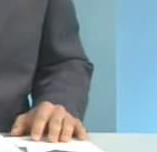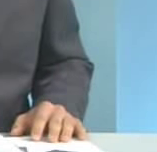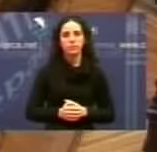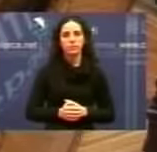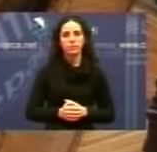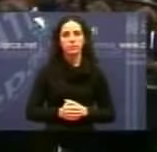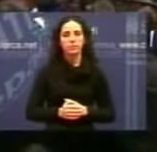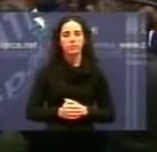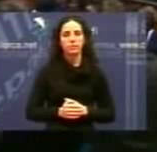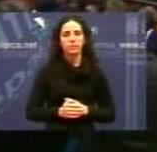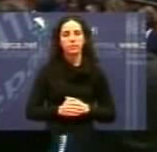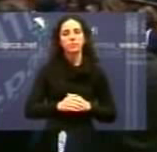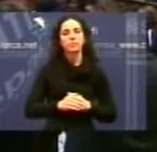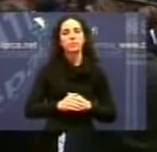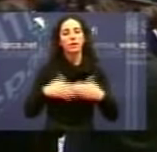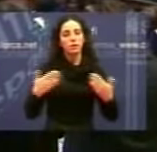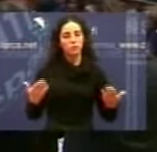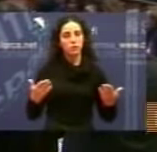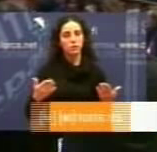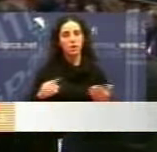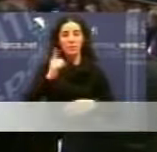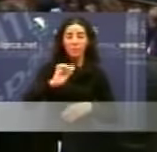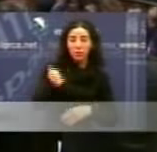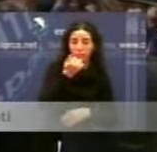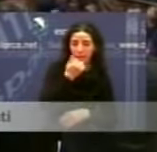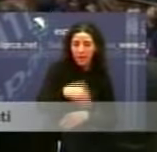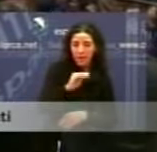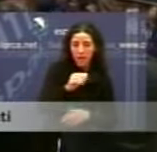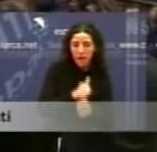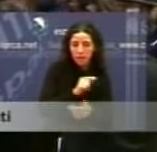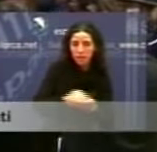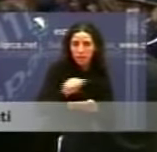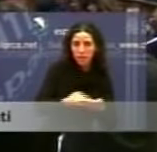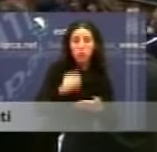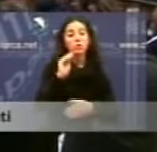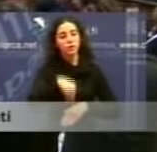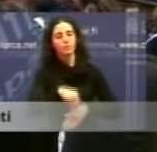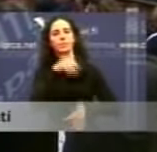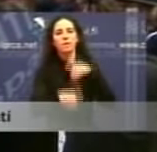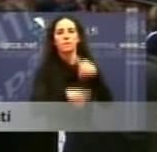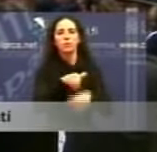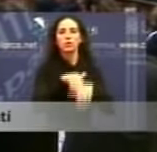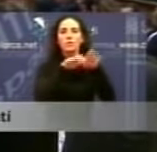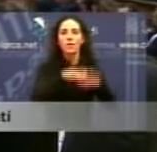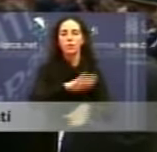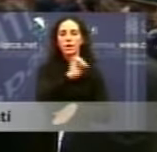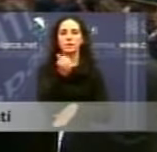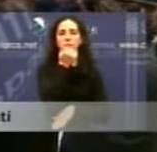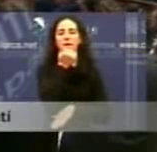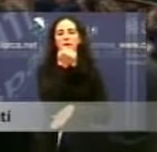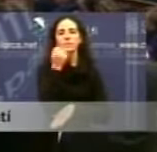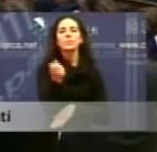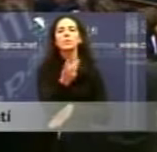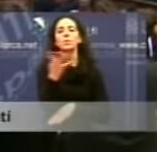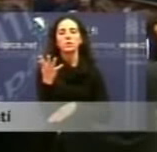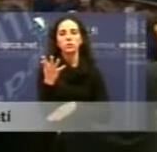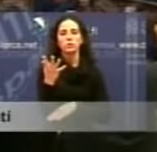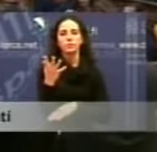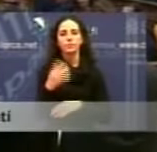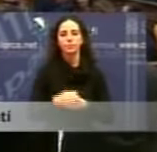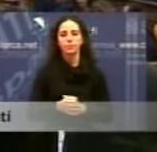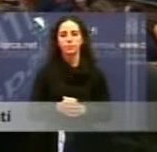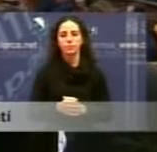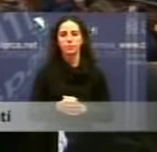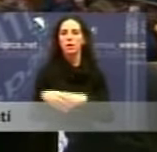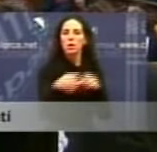tres ràpides votacions i per unanimitat s'ha donat llum verda per modificar el crèdit del pressupost de la institució. Això permetrà destinar 5